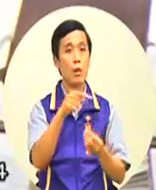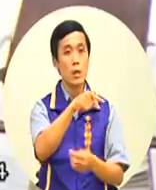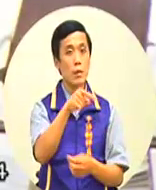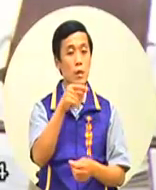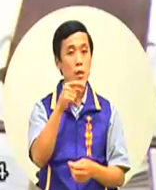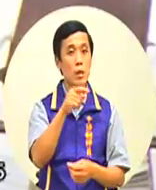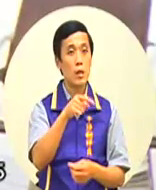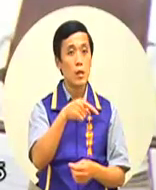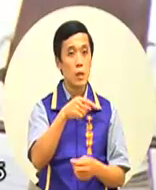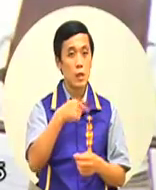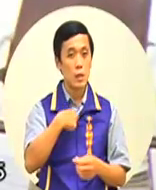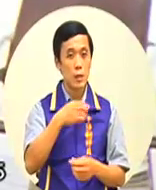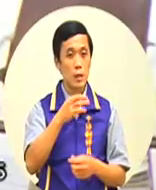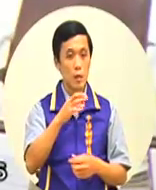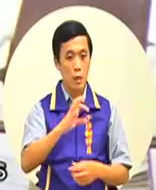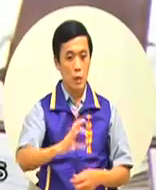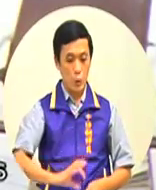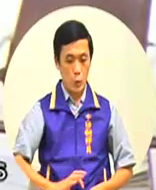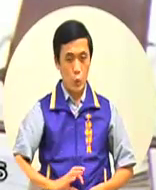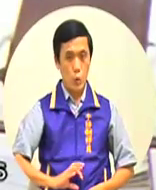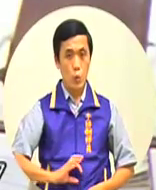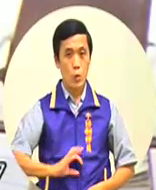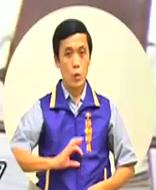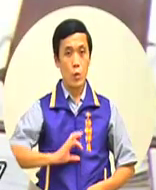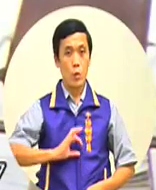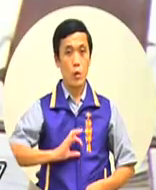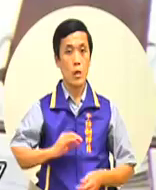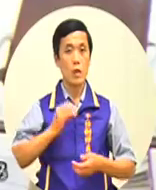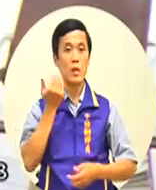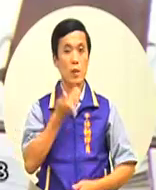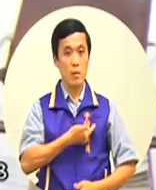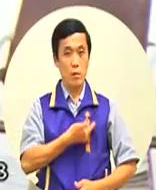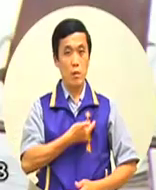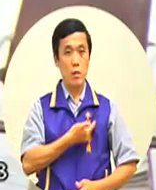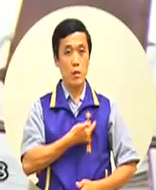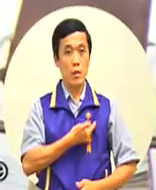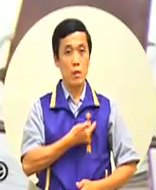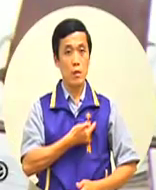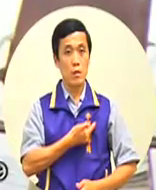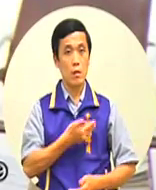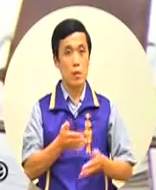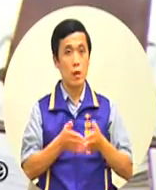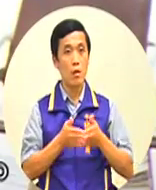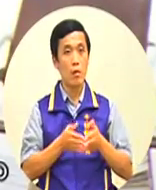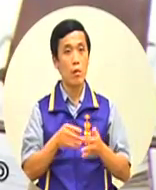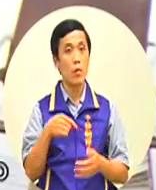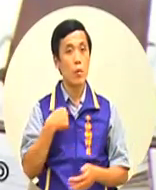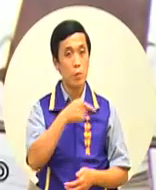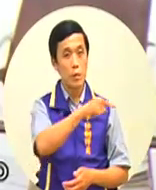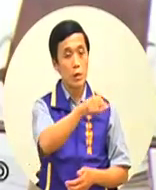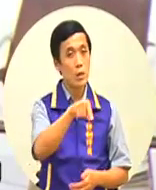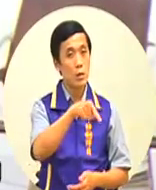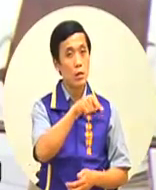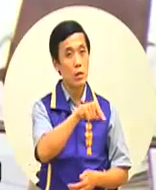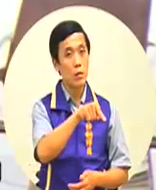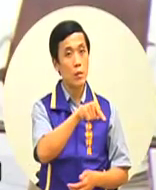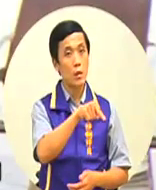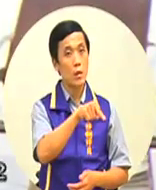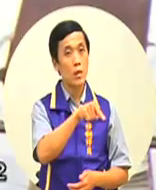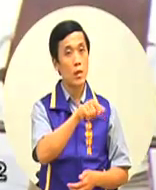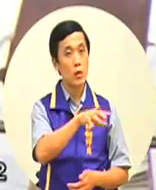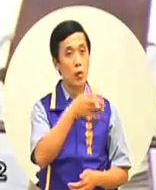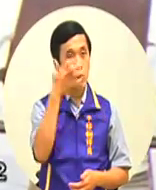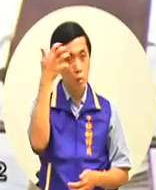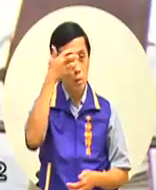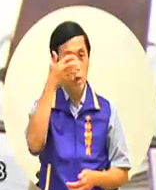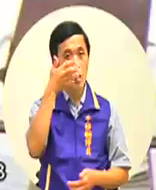吼，就是憋尿啊，吼啊！因为我要讲台语，就是讲因为咱家有真侪台。 诶，迄个吼，咱的长辈